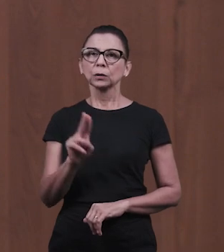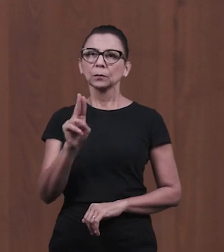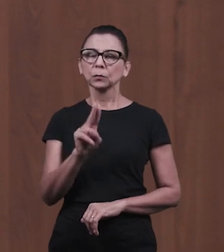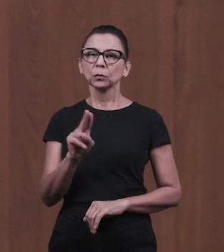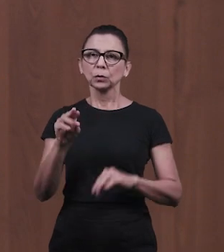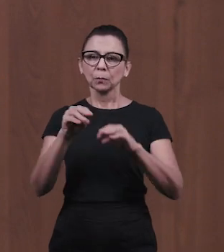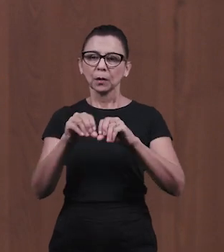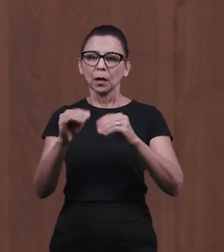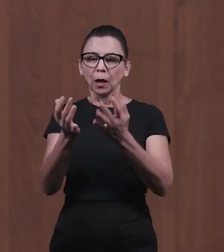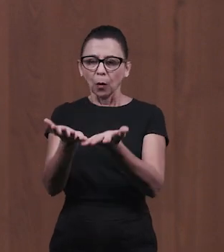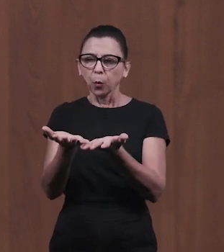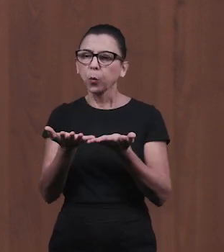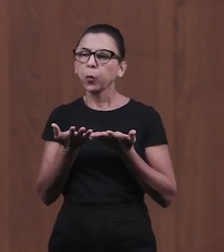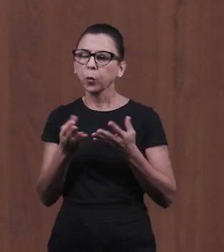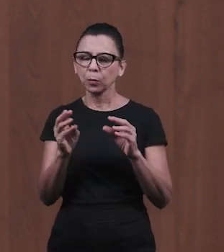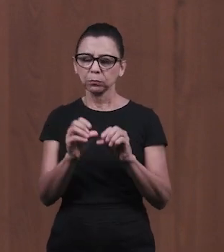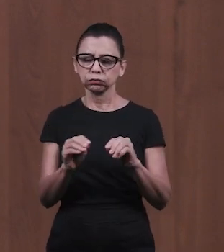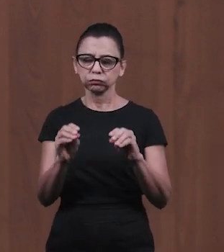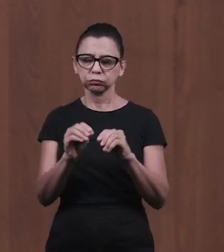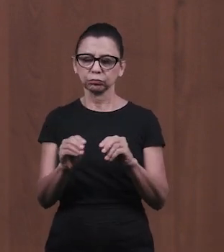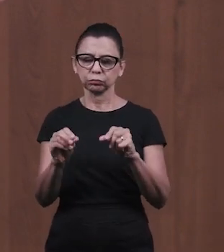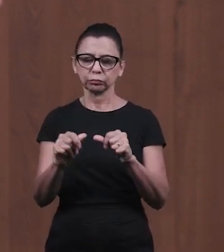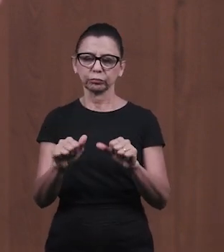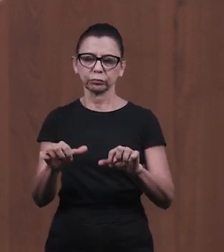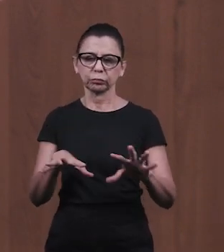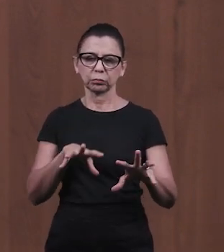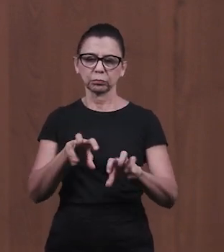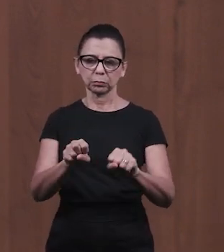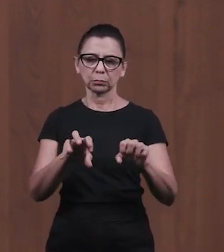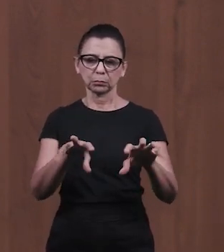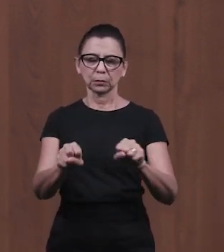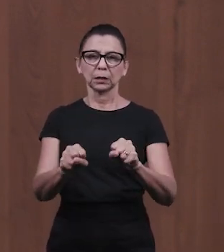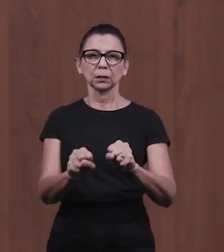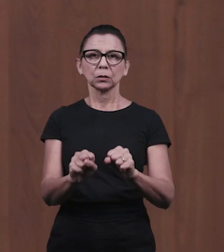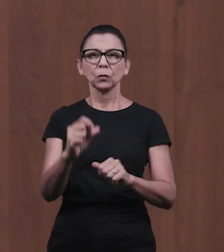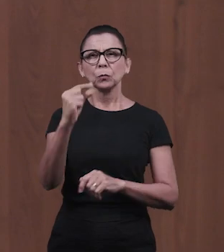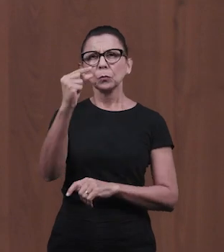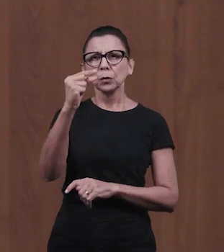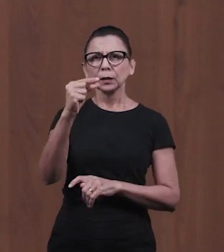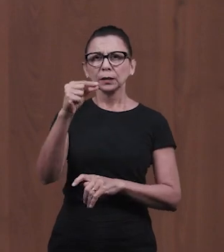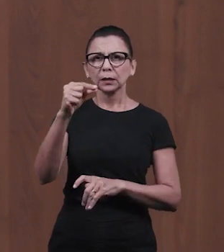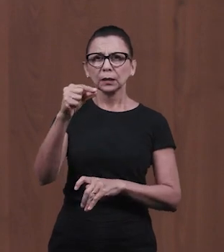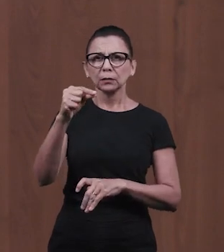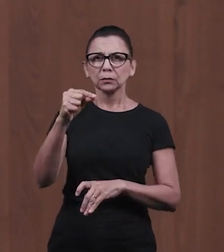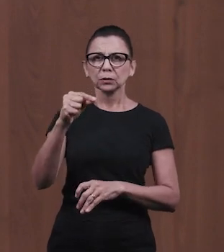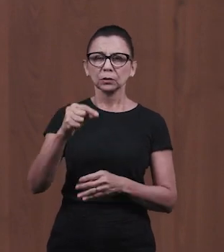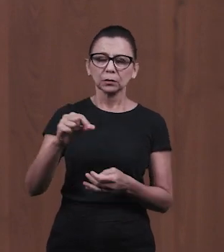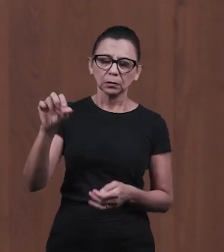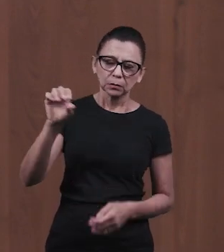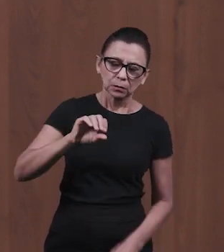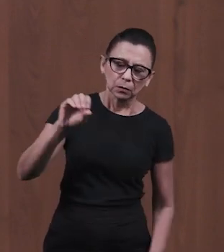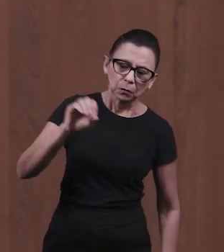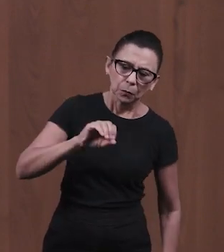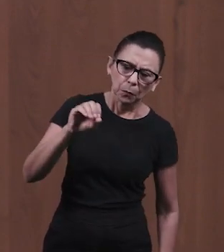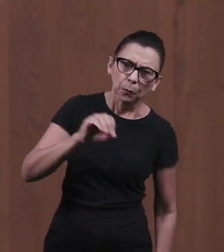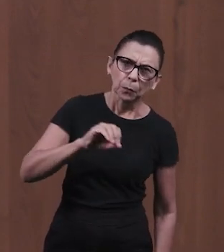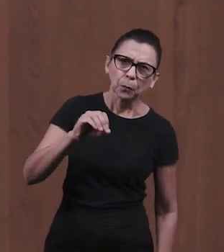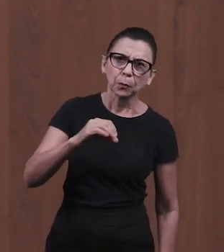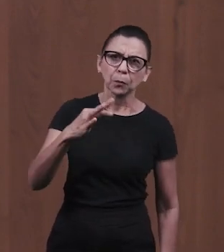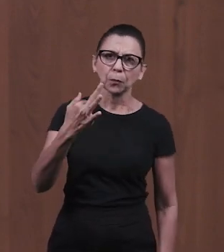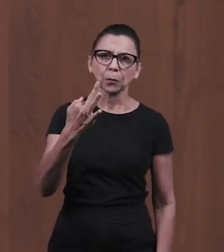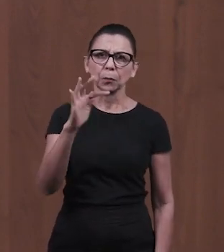или бабушка, она берет много муки и кладет немножечко дрожжей. Почему? Потому что